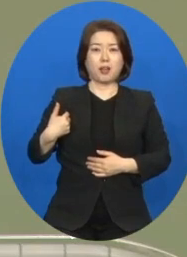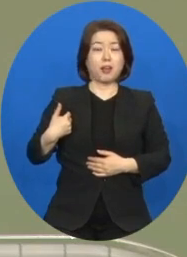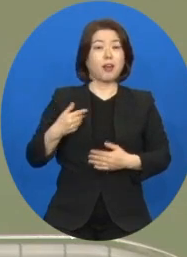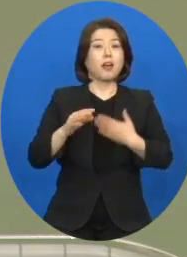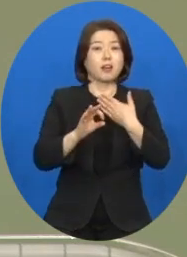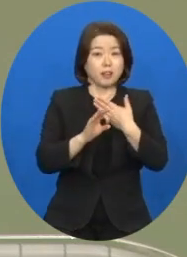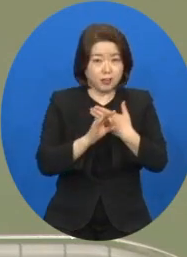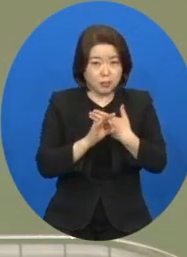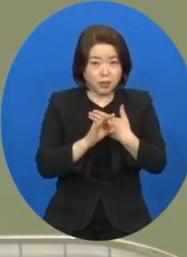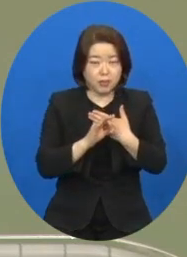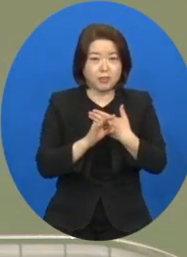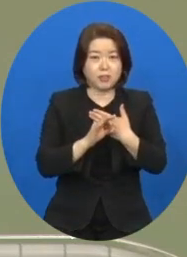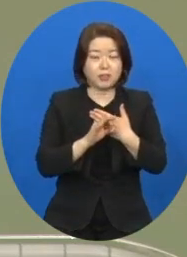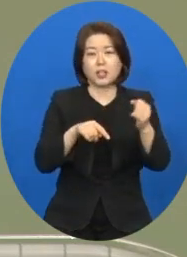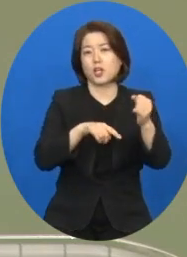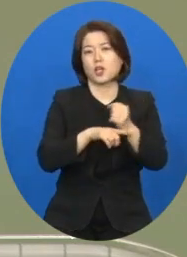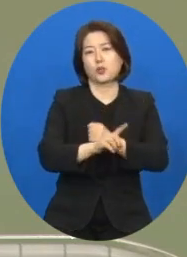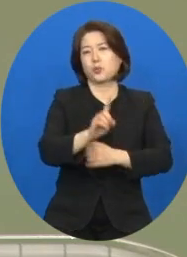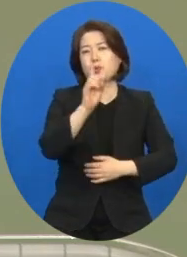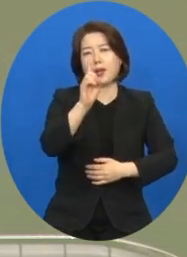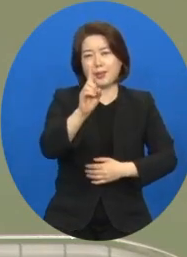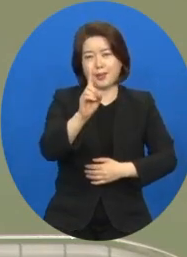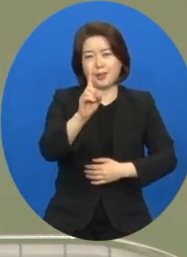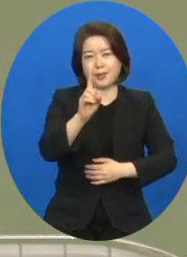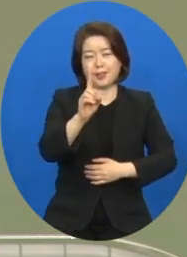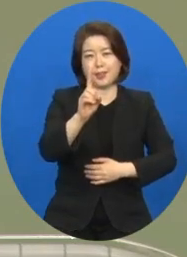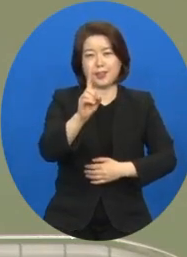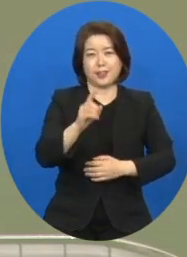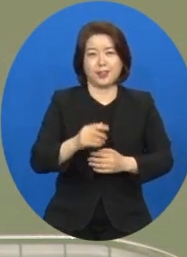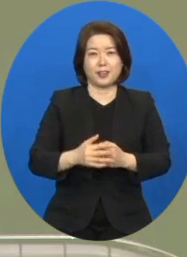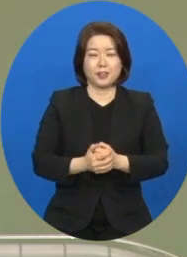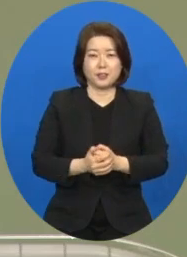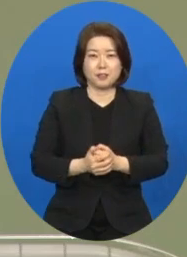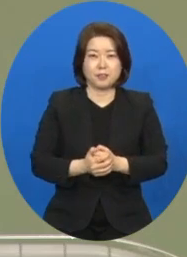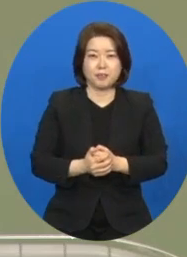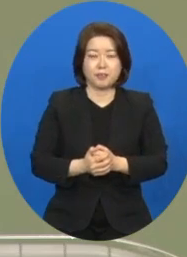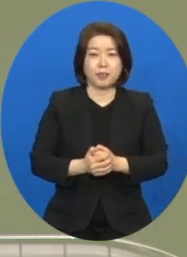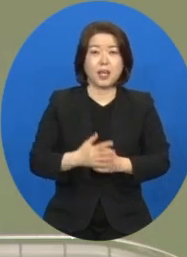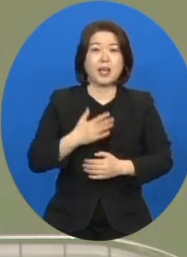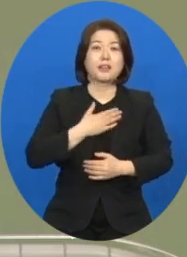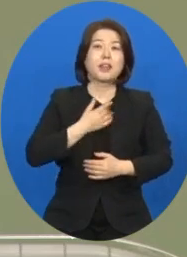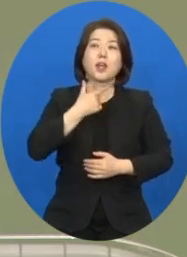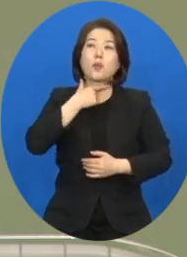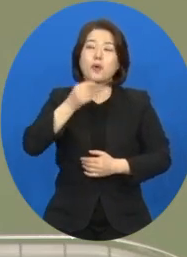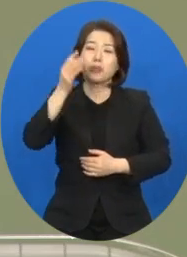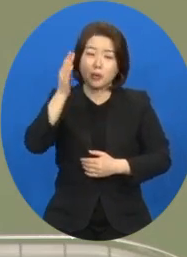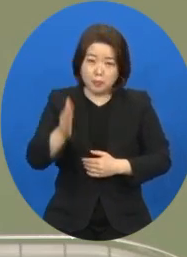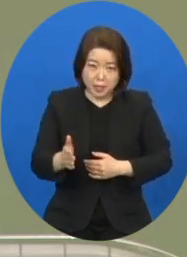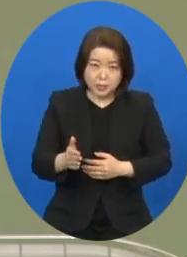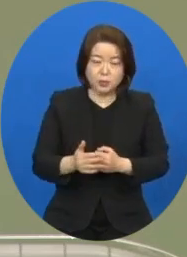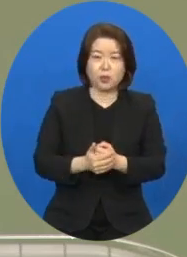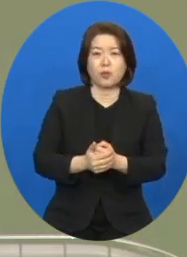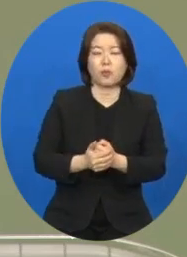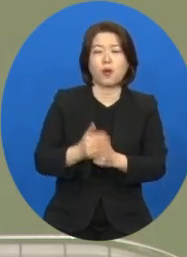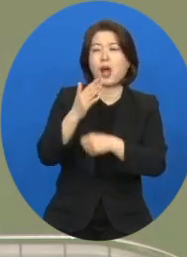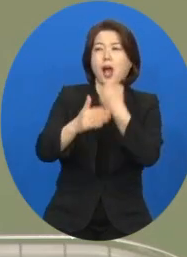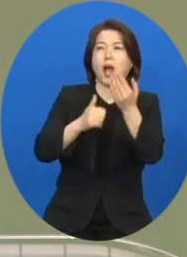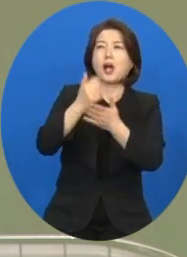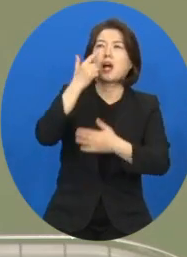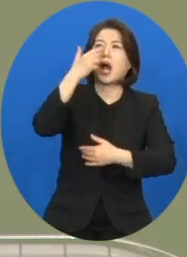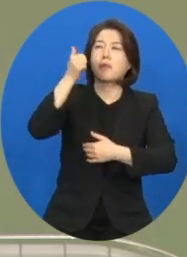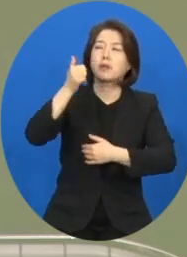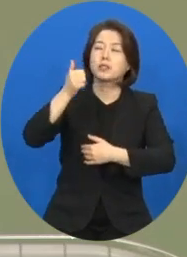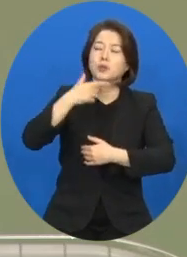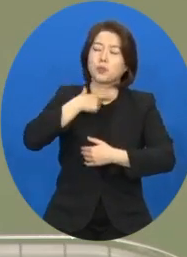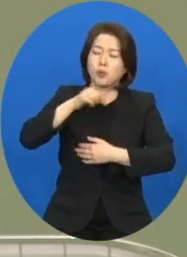그러면 이유가 거의 하나예요. 내 원대로 마시고 하나님 아버지의